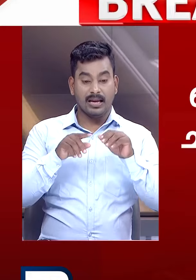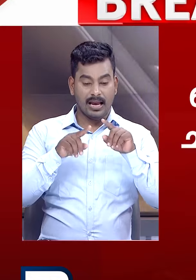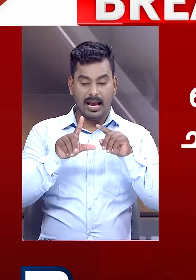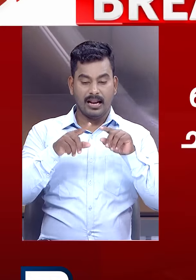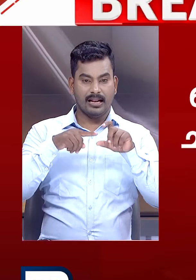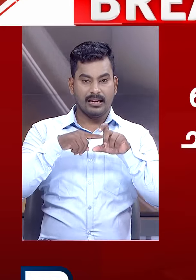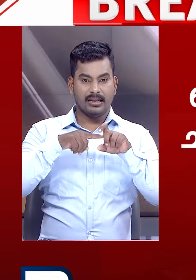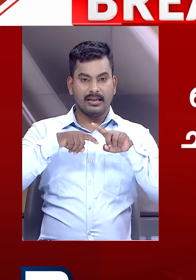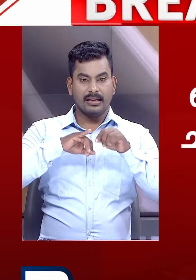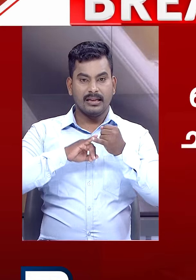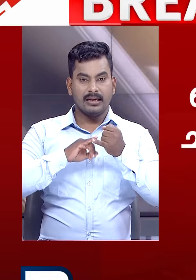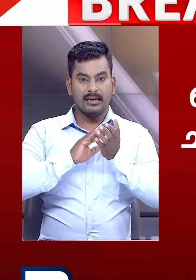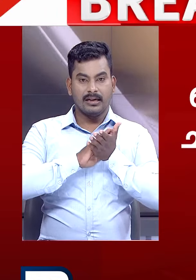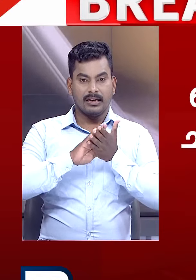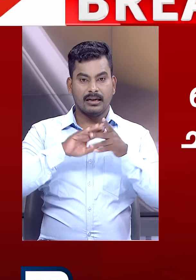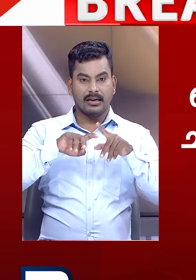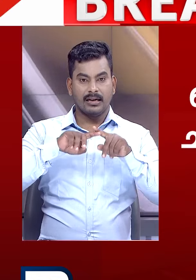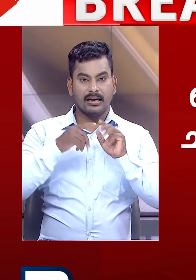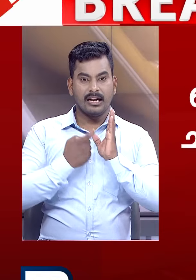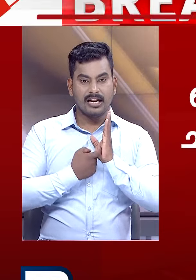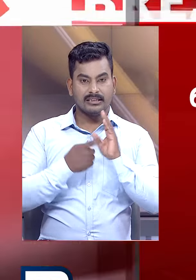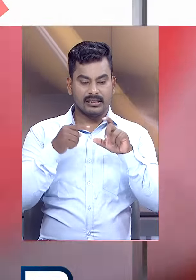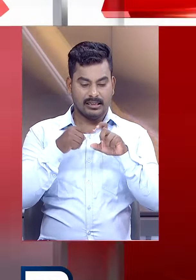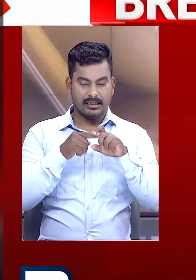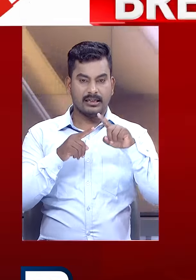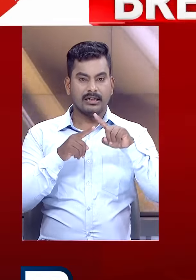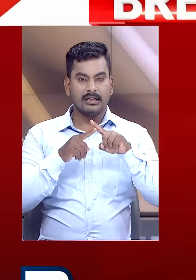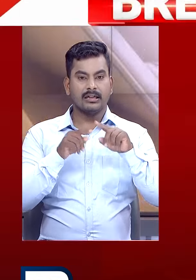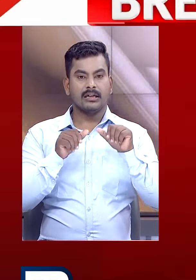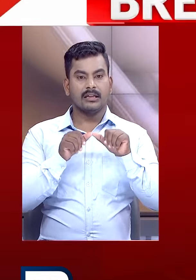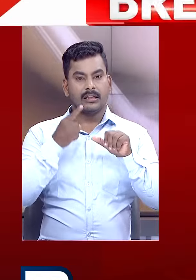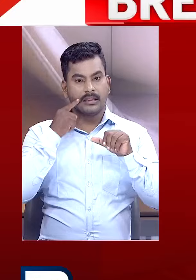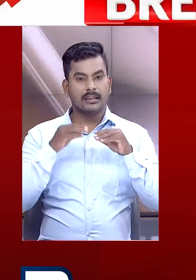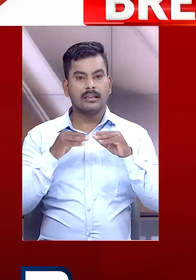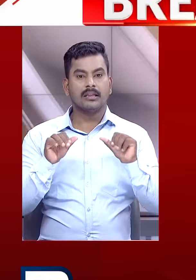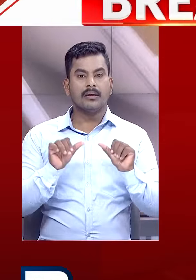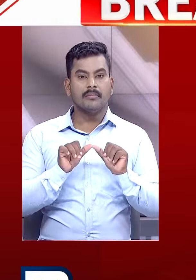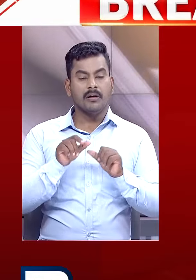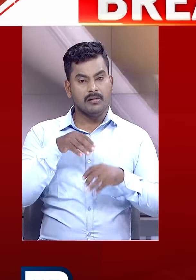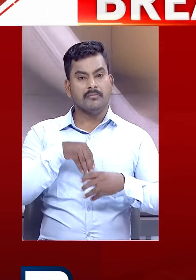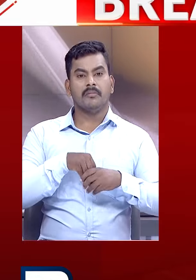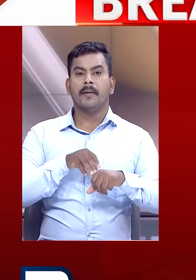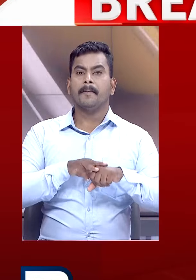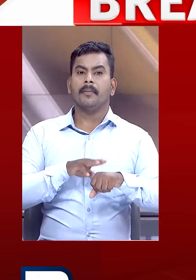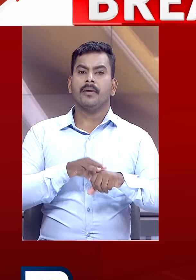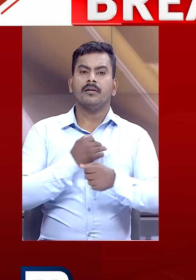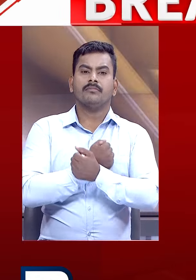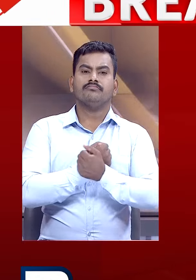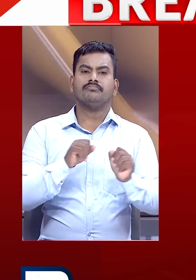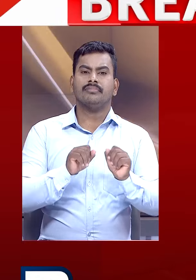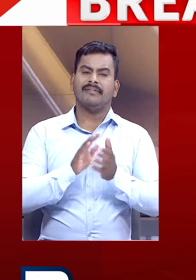ലഷ്കർ ഇ തോയ്ബയിലെ ഭീകര സംഘടനയിലെ അംഗമായ അബ്ദുൽ കരീമിനെ ഇപ്പോൾ കോടതി കുറ്റമുക്തനാക്കിയിരിക്കുന്നത്.